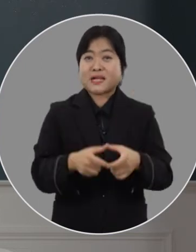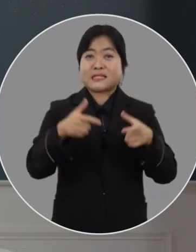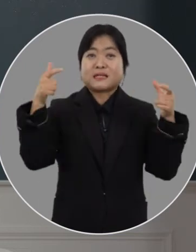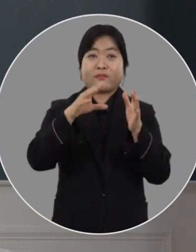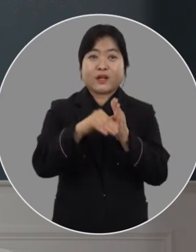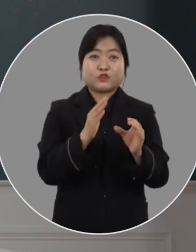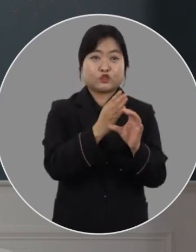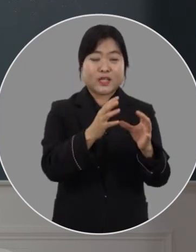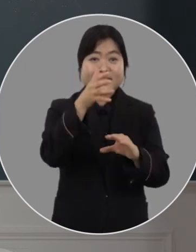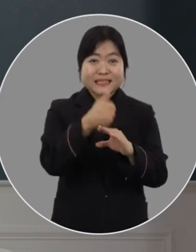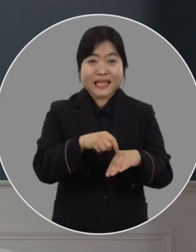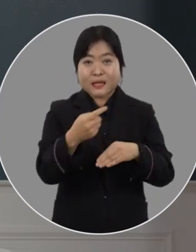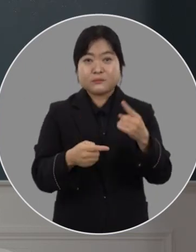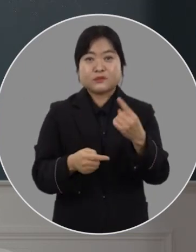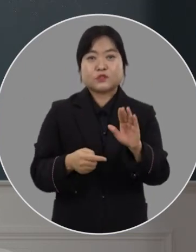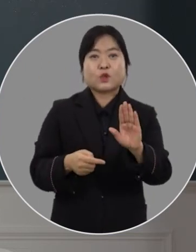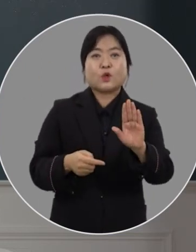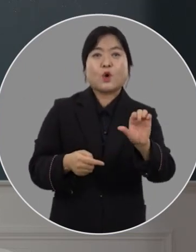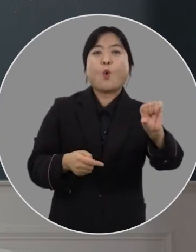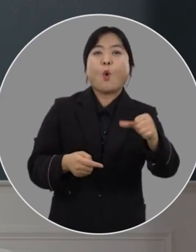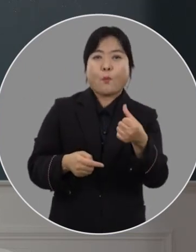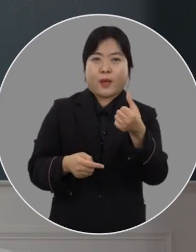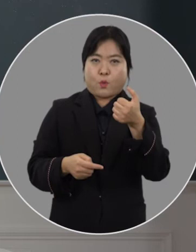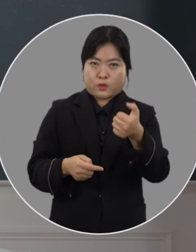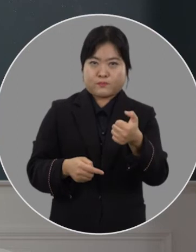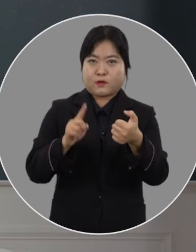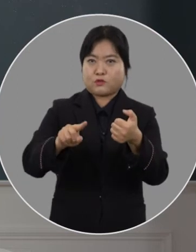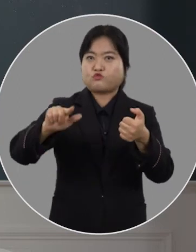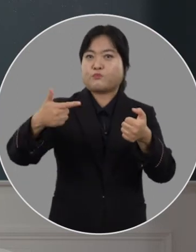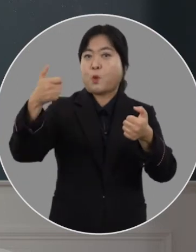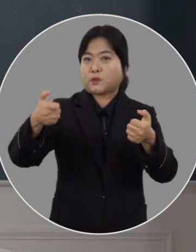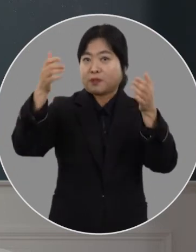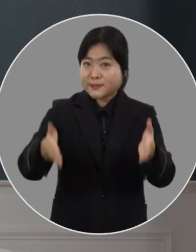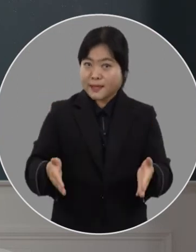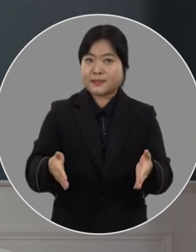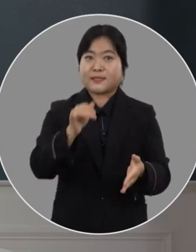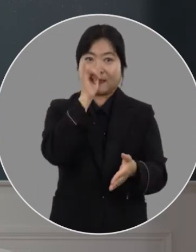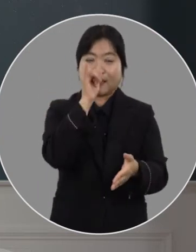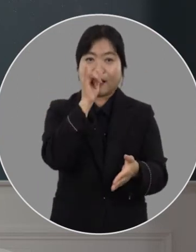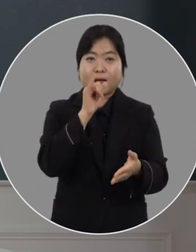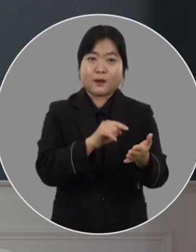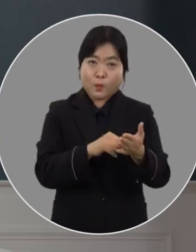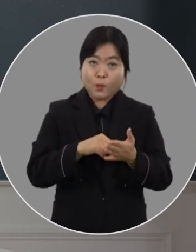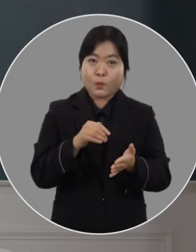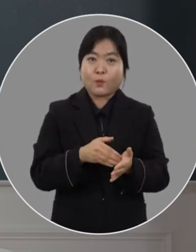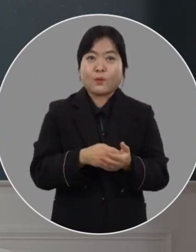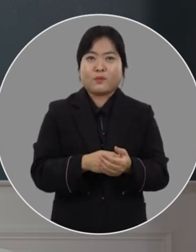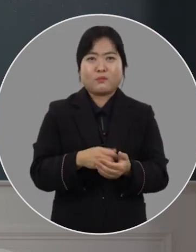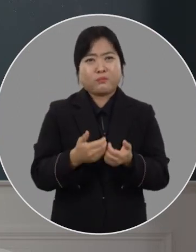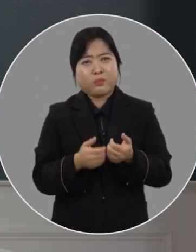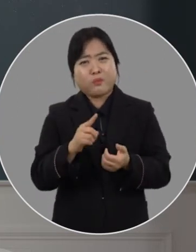시기는 중세가 끝난 다음인 1550년부터 1650년 사이에 벌어지게 되었다.